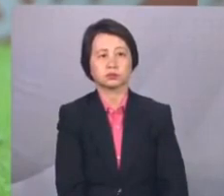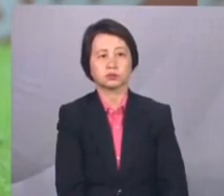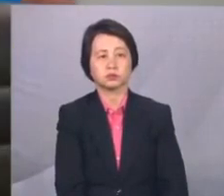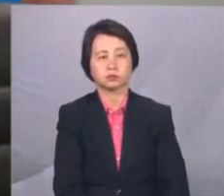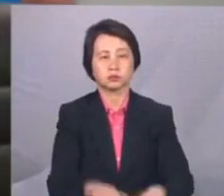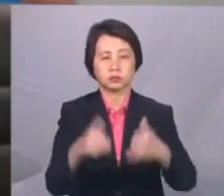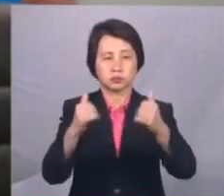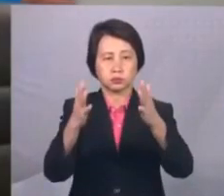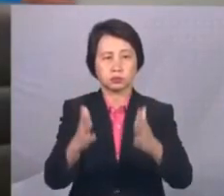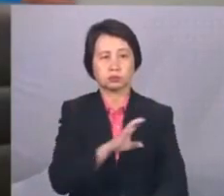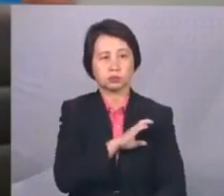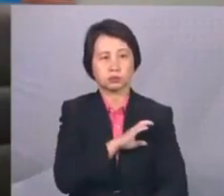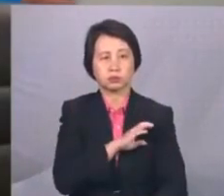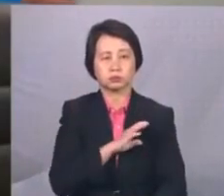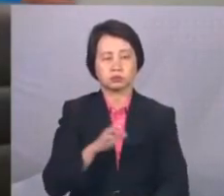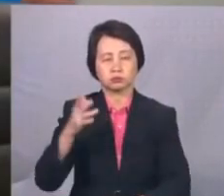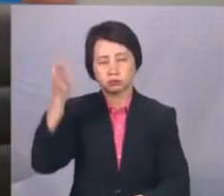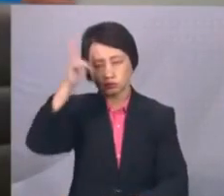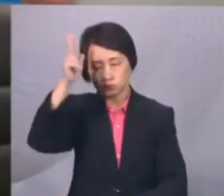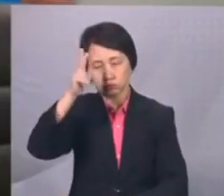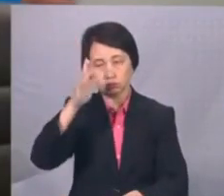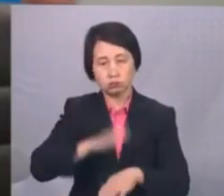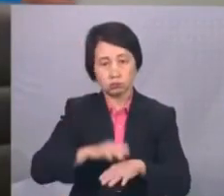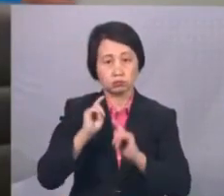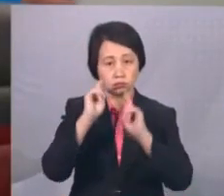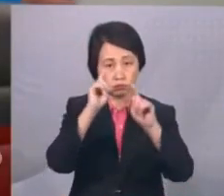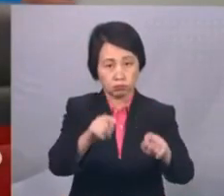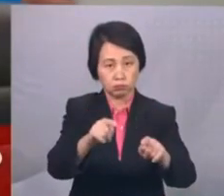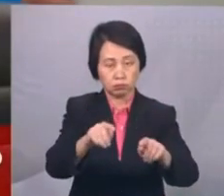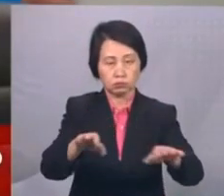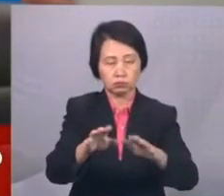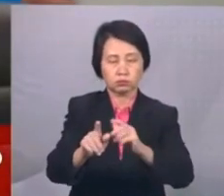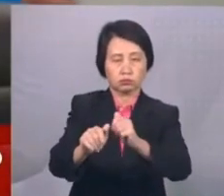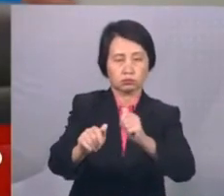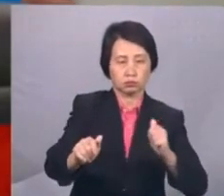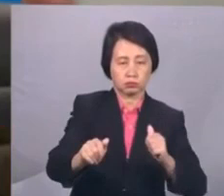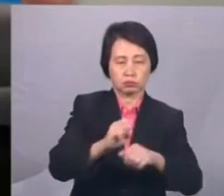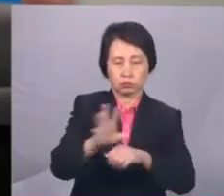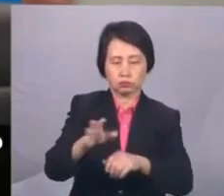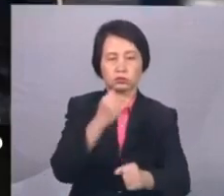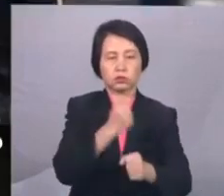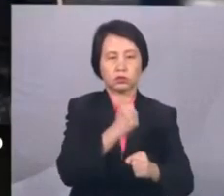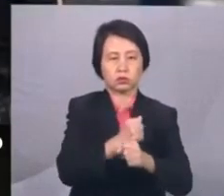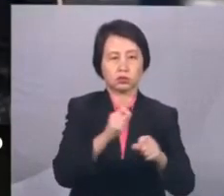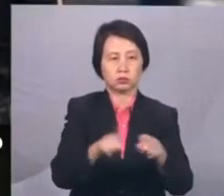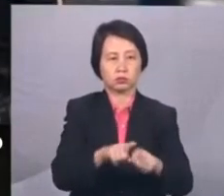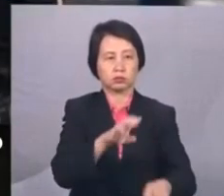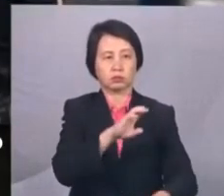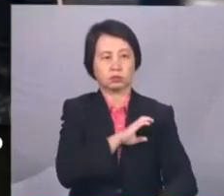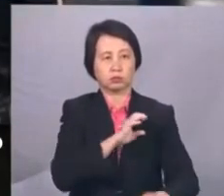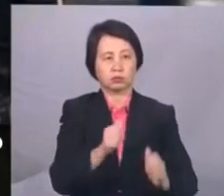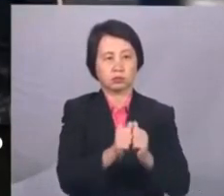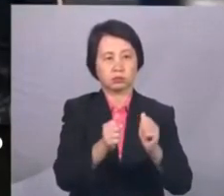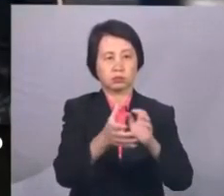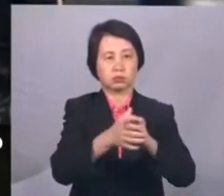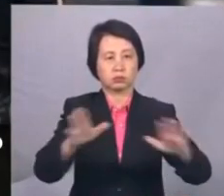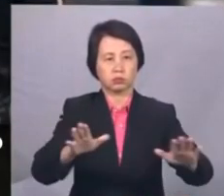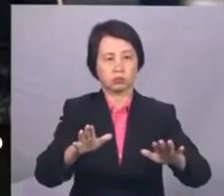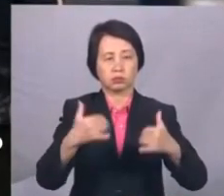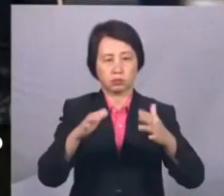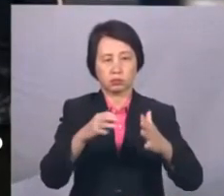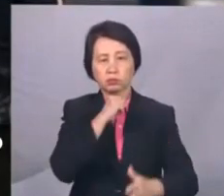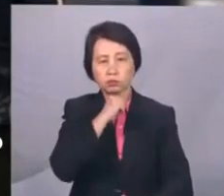Hai pemimpi dlm yang menyahut panggilan kerajaan dalam membendung Wah Bakauheni 19 untuk bertugas laku anggota keselamatan